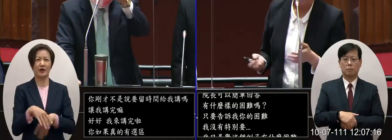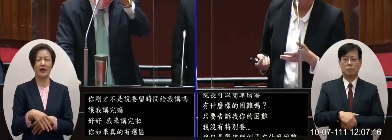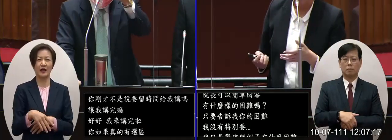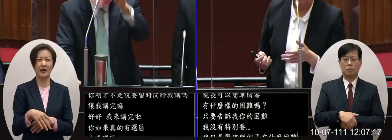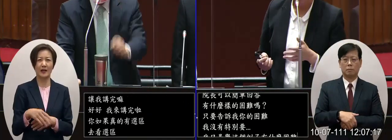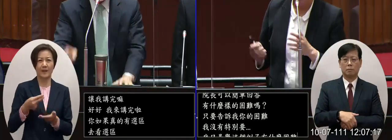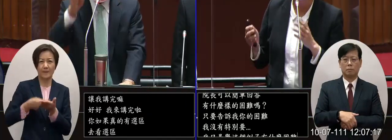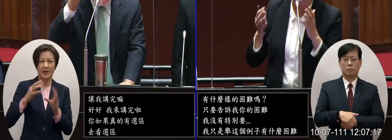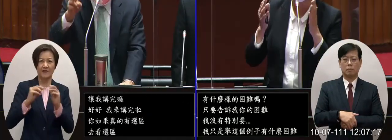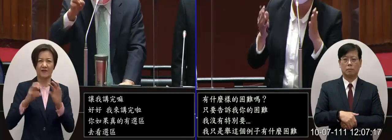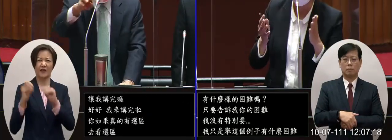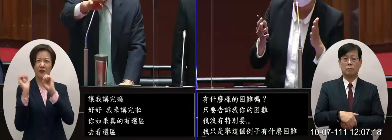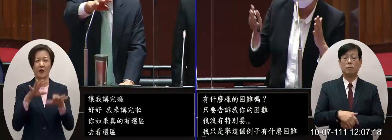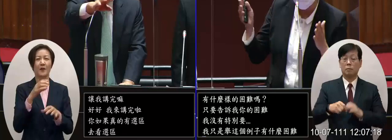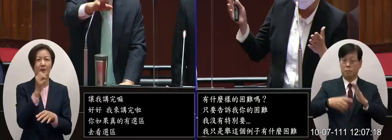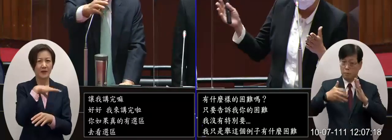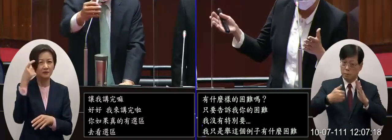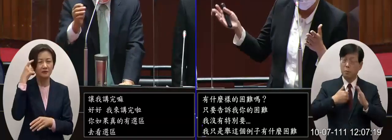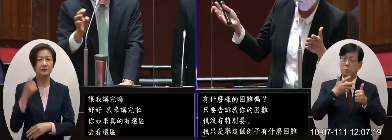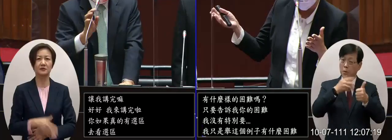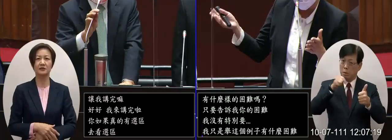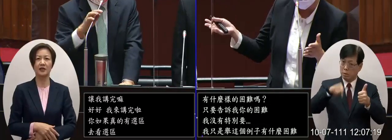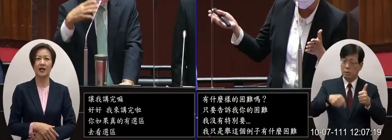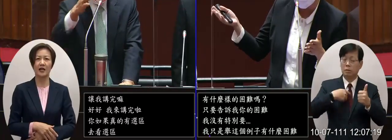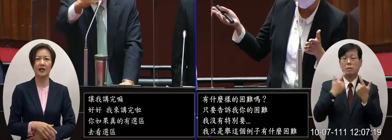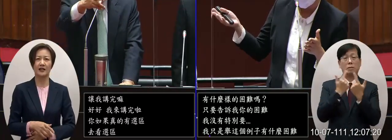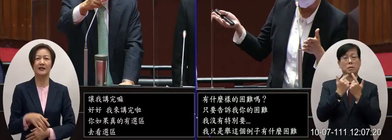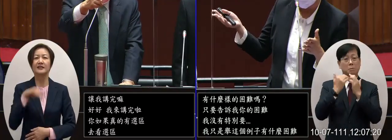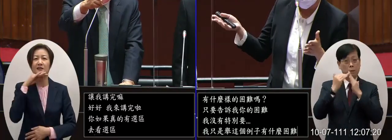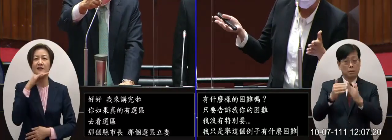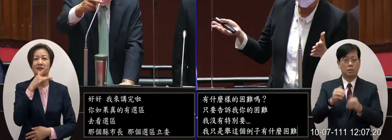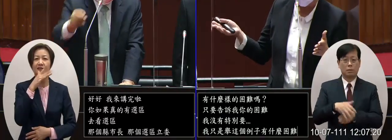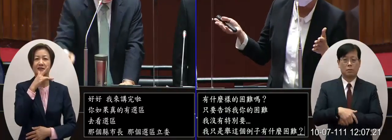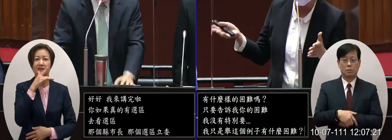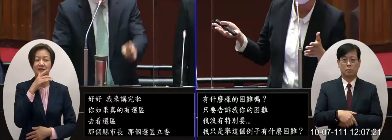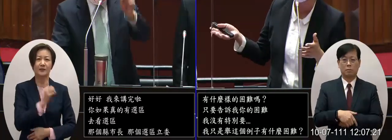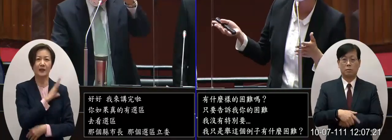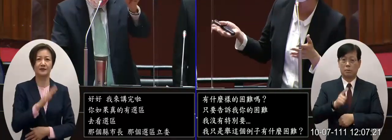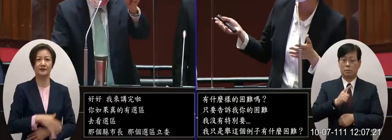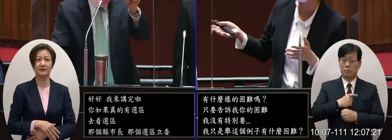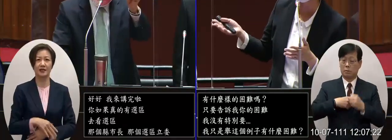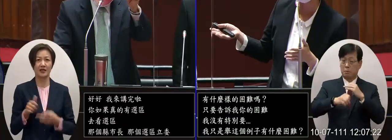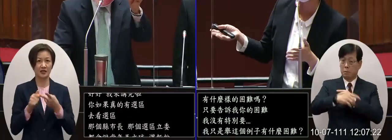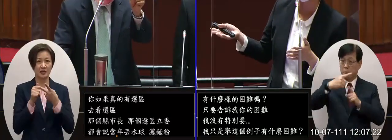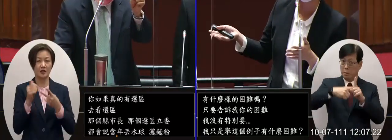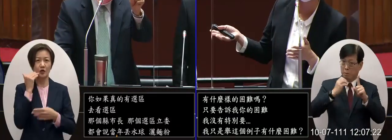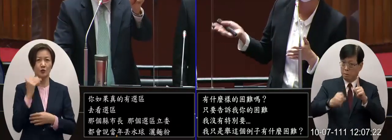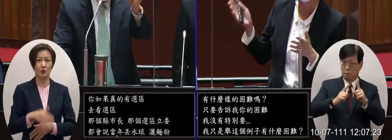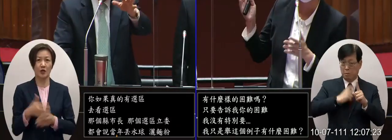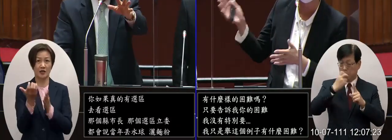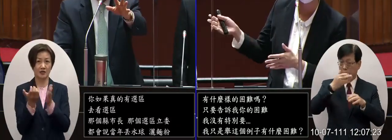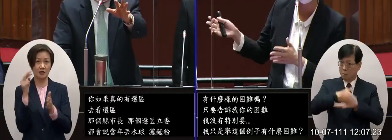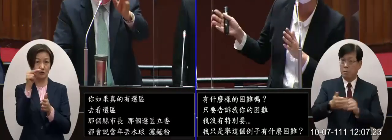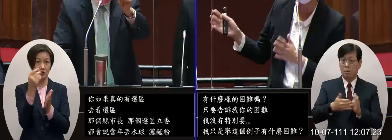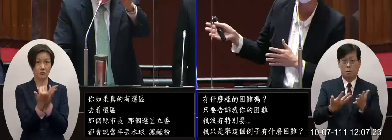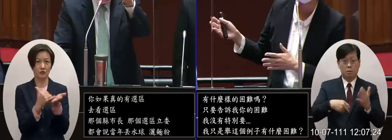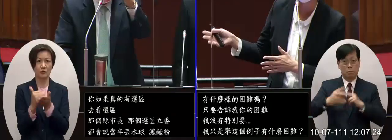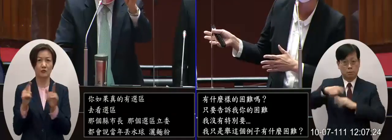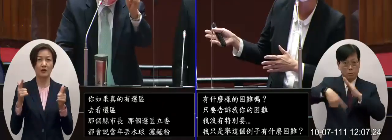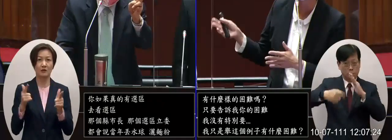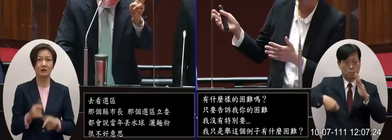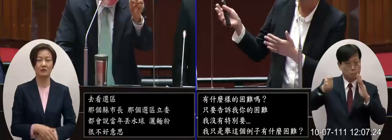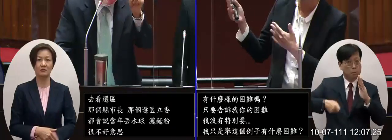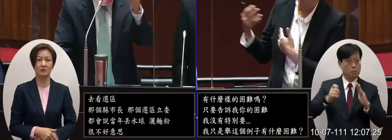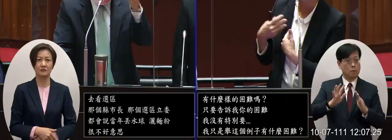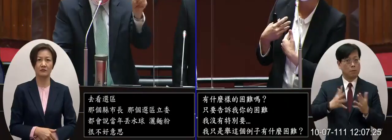预算。第一点，第二点， 我现在是问你 讲完了，台 北市的 第二点哦， 近邻 如果不是前瞻预算， 行政院为什